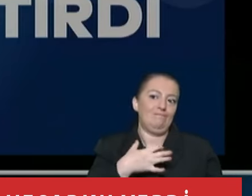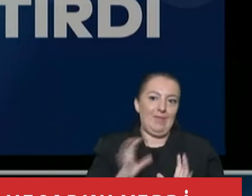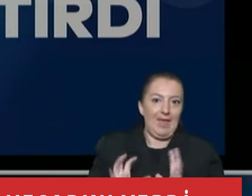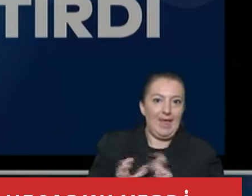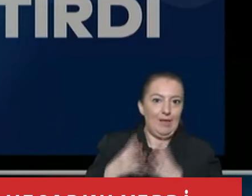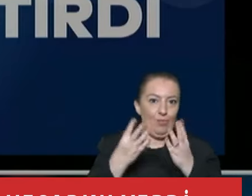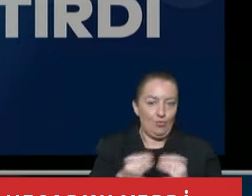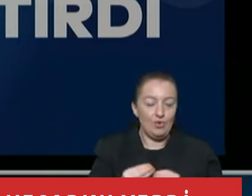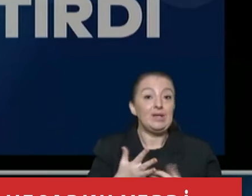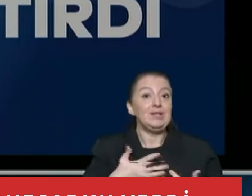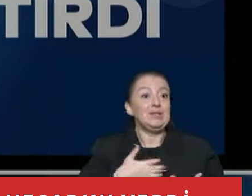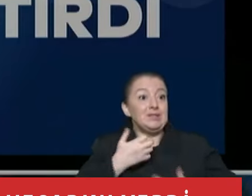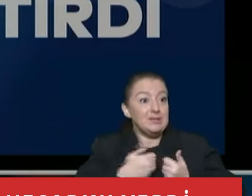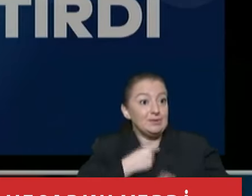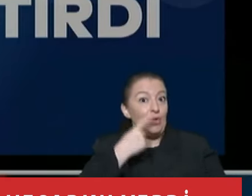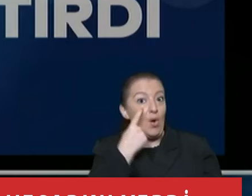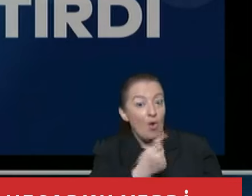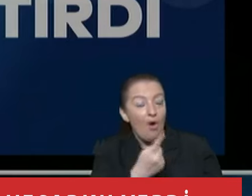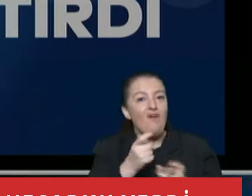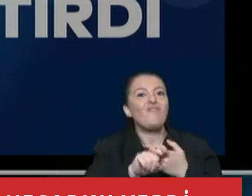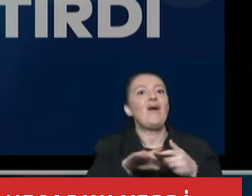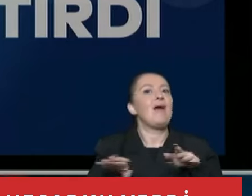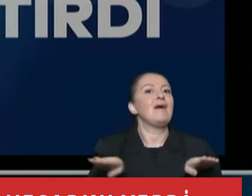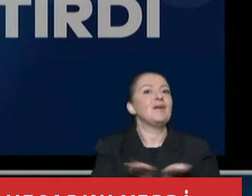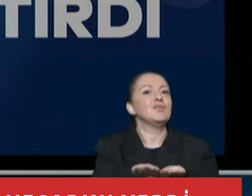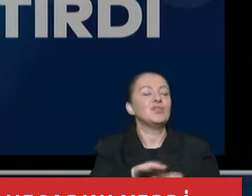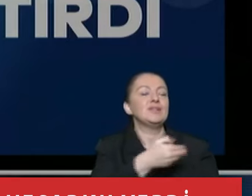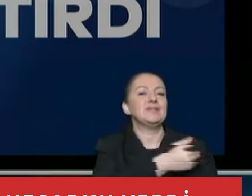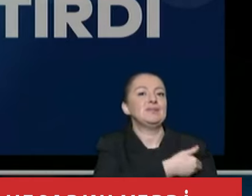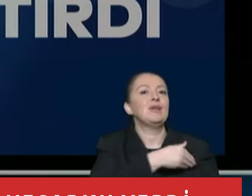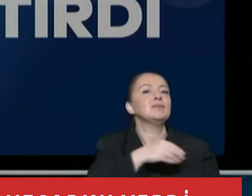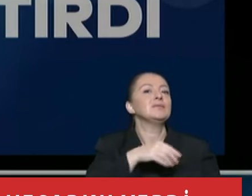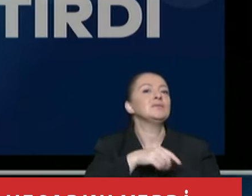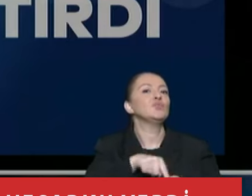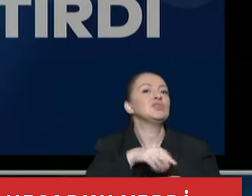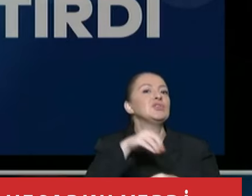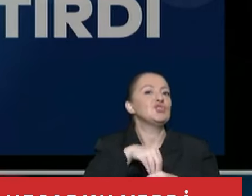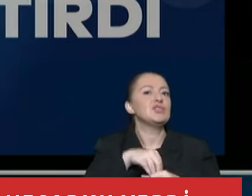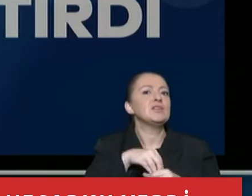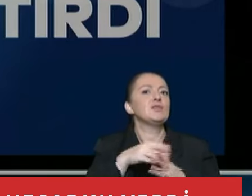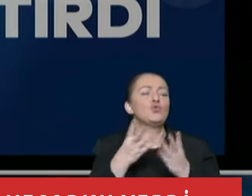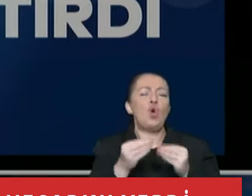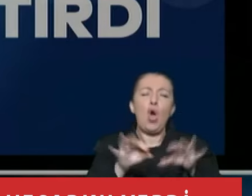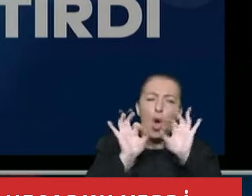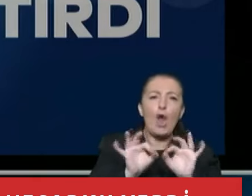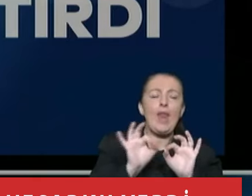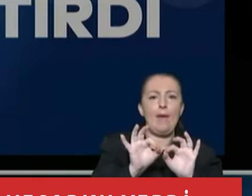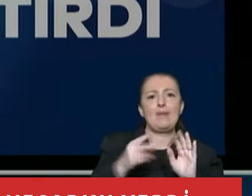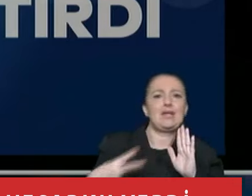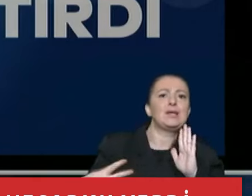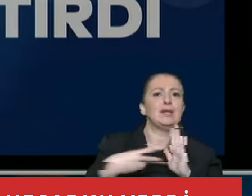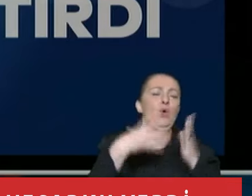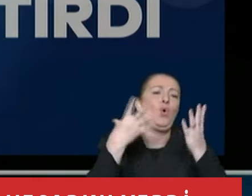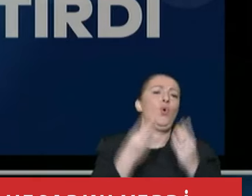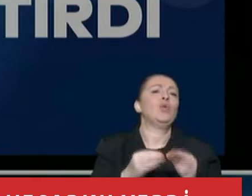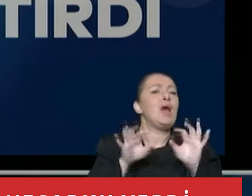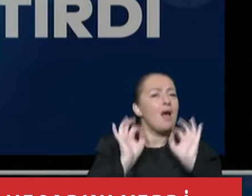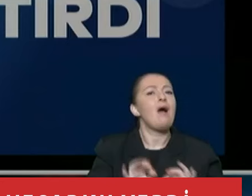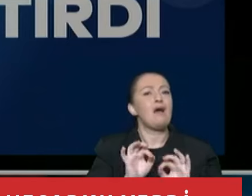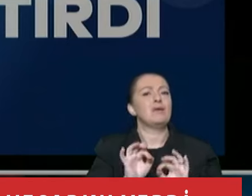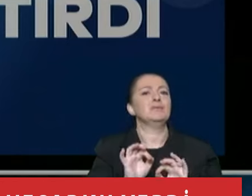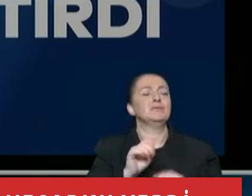gayret ve adaletin Hizmet dönemi süreci içerisinde çok önemli iki kavram olduğunu her zaman